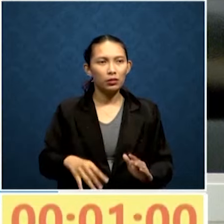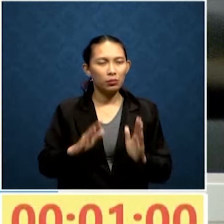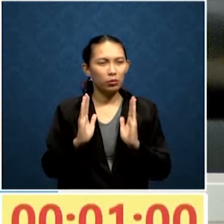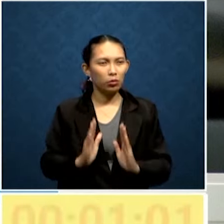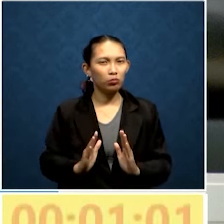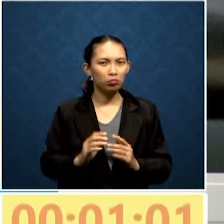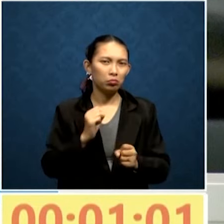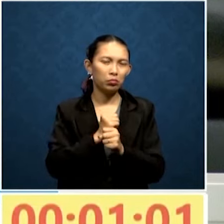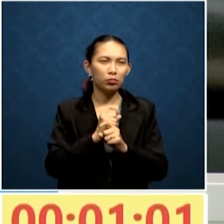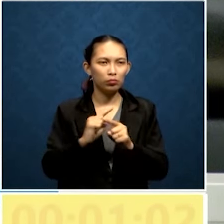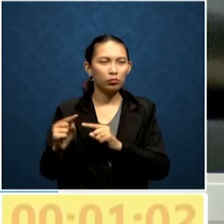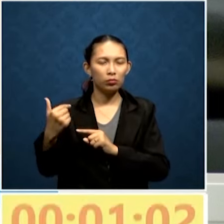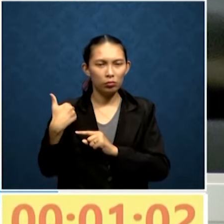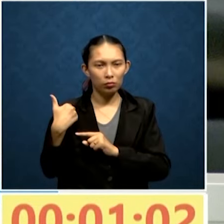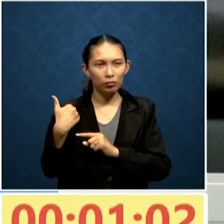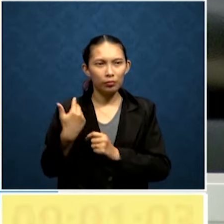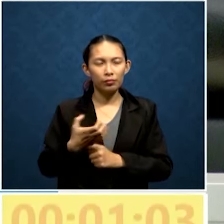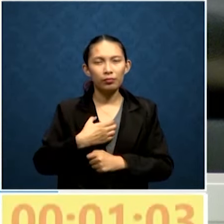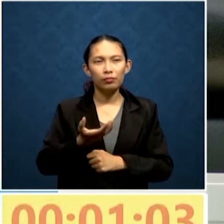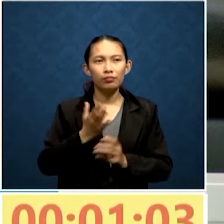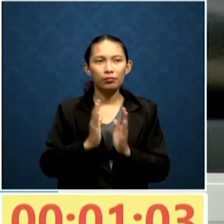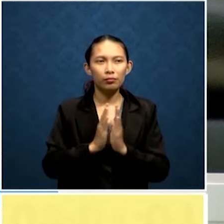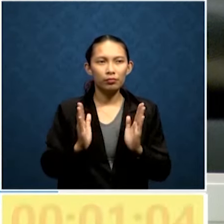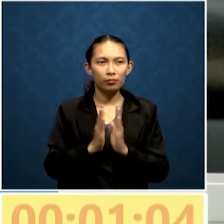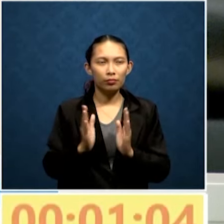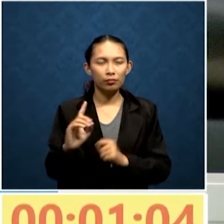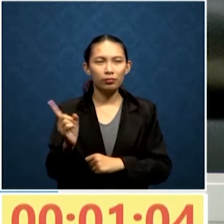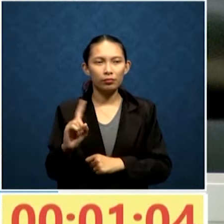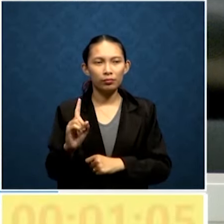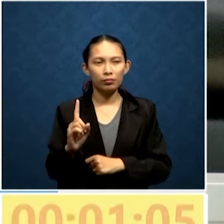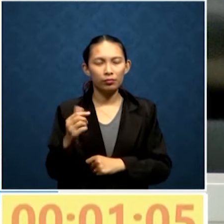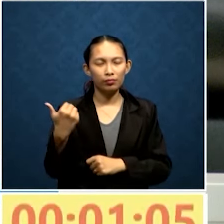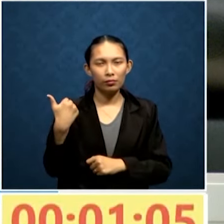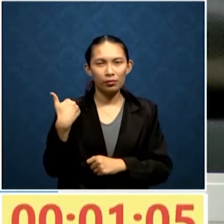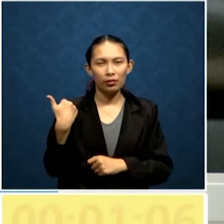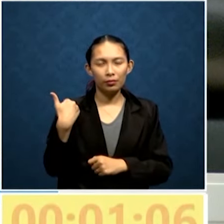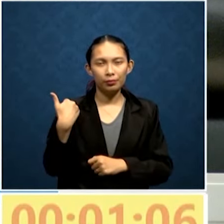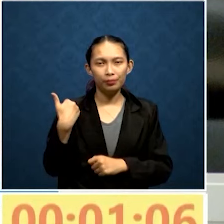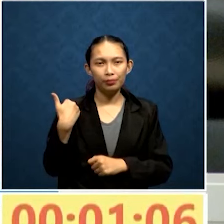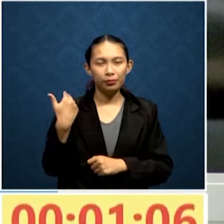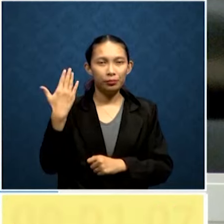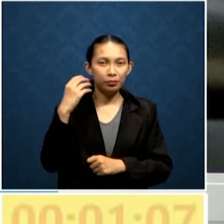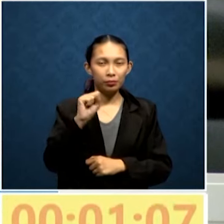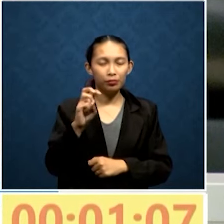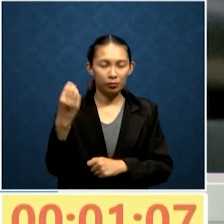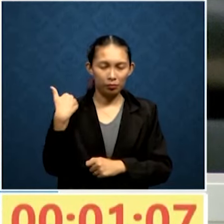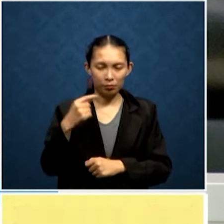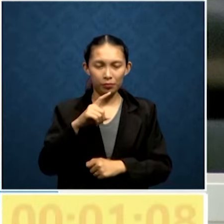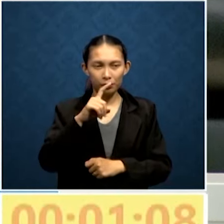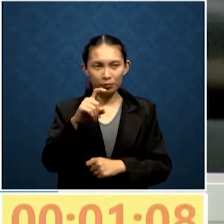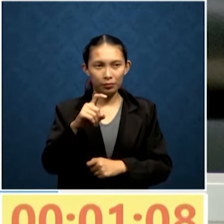งนี้ก็ต้องเรียนว่าก็ต้องขอขอบคุณอีกครั้งหนึ่งนะครับที่ท่านเปรมศักดิ์ด้วยกระดาถาม